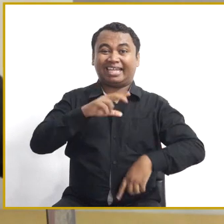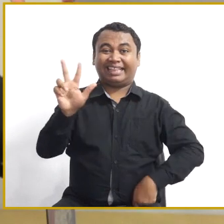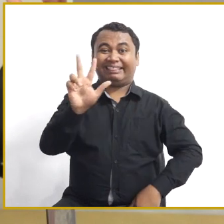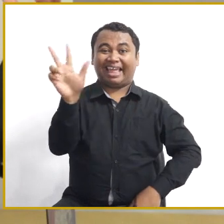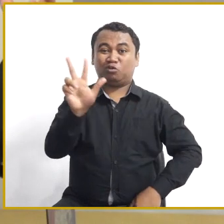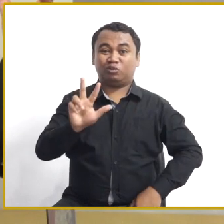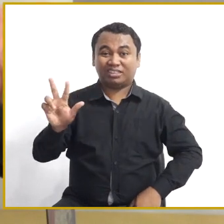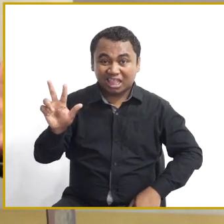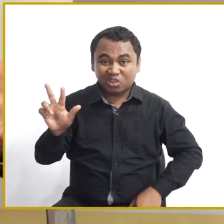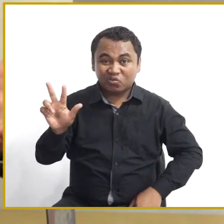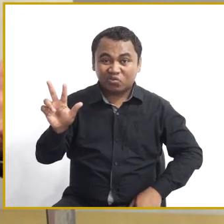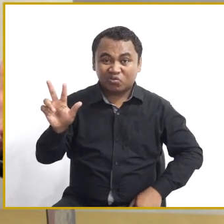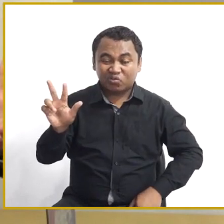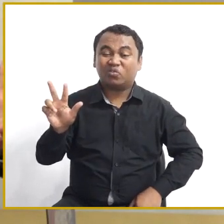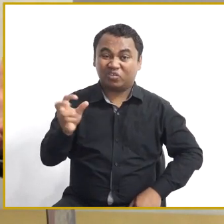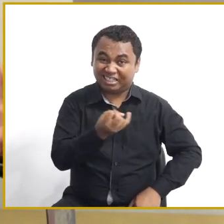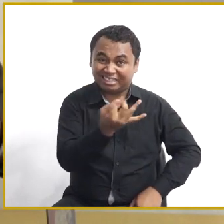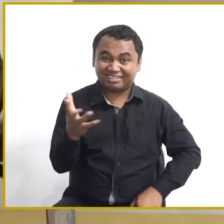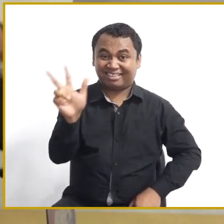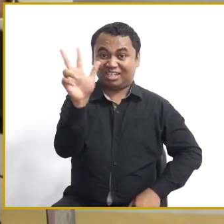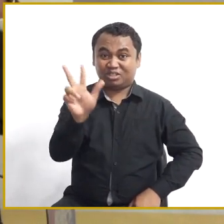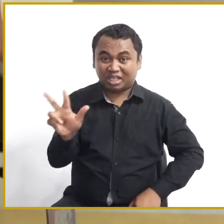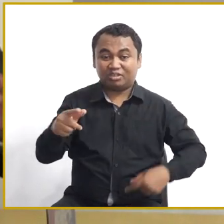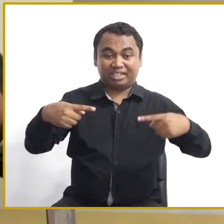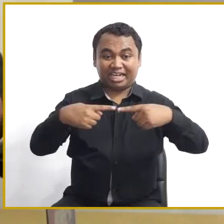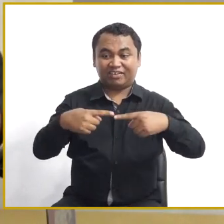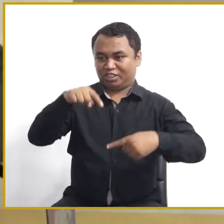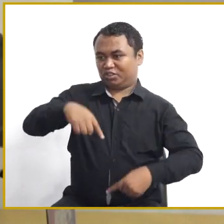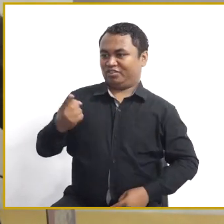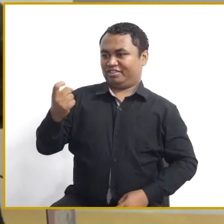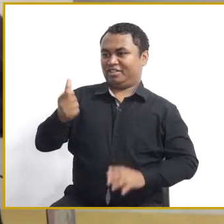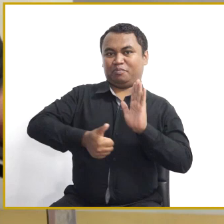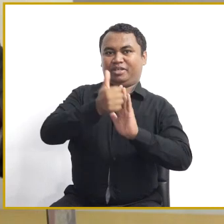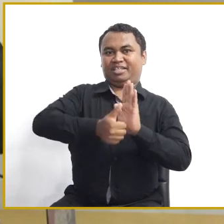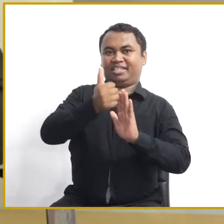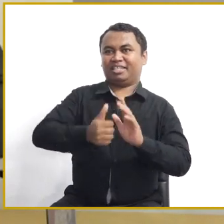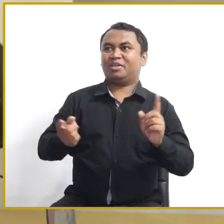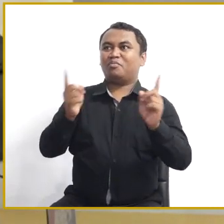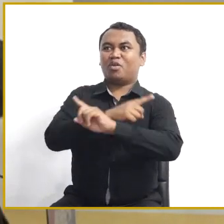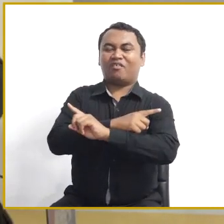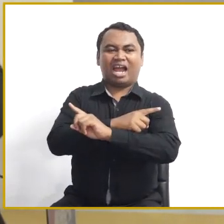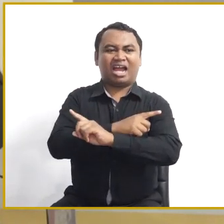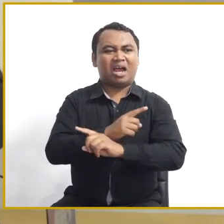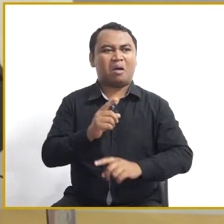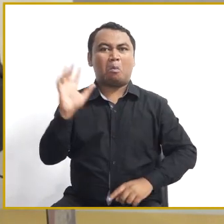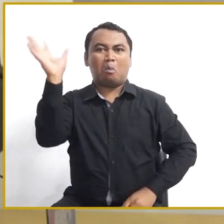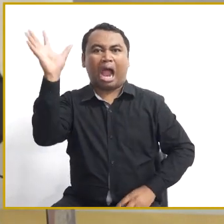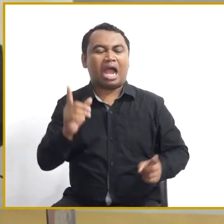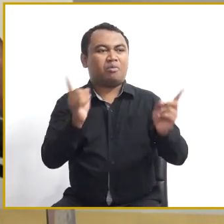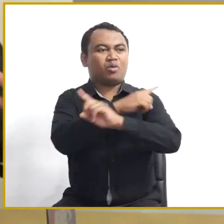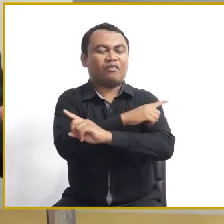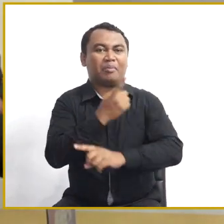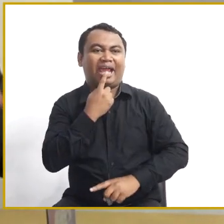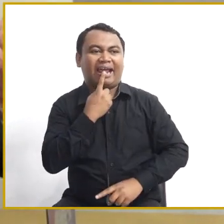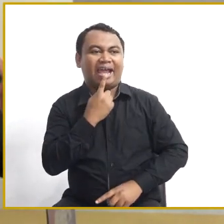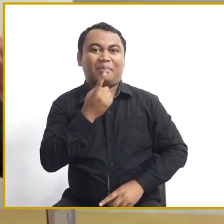hita zay hifandraisany ity. Nefa rehefa atao ministra dia mivadika manga ny mena, ny mena lasa maitso, dia tsy